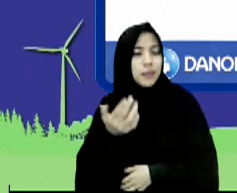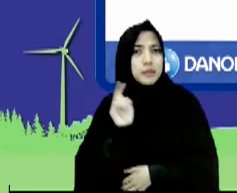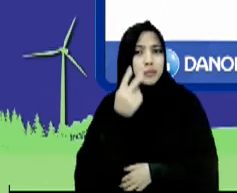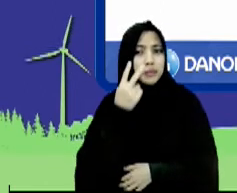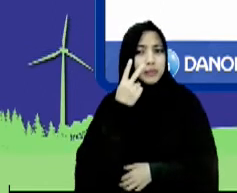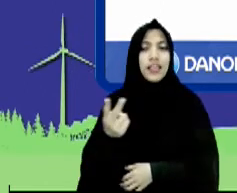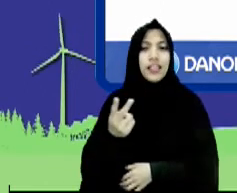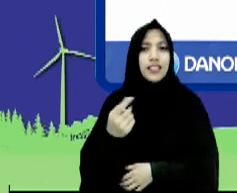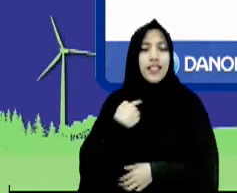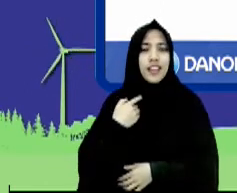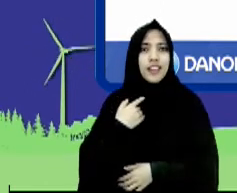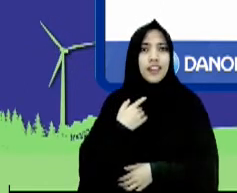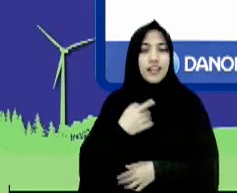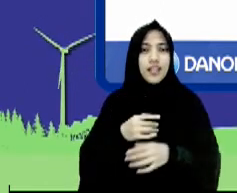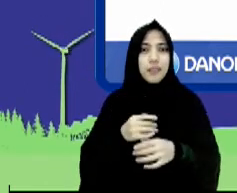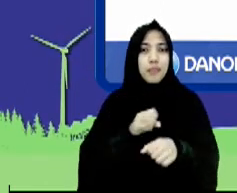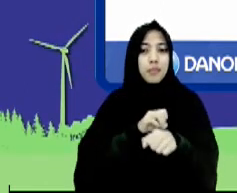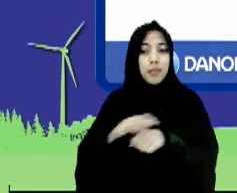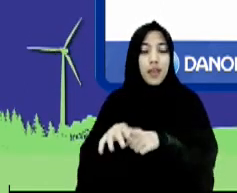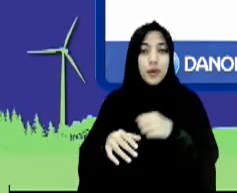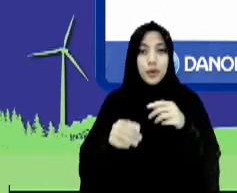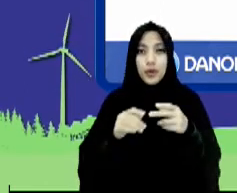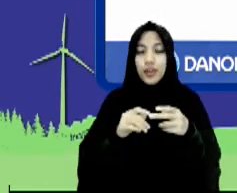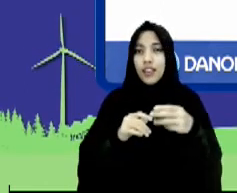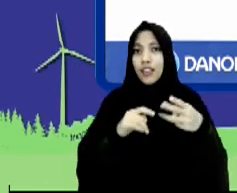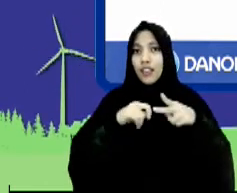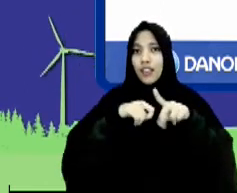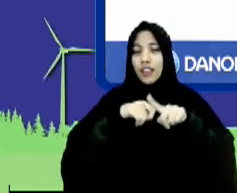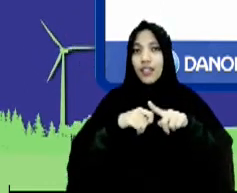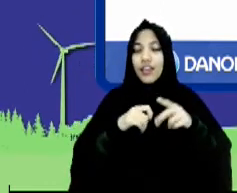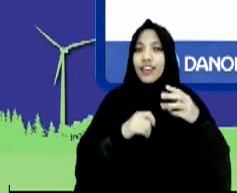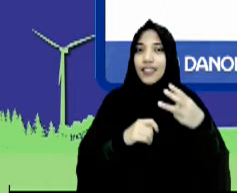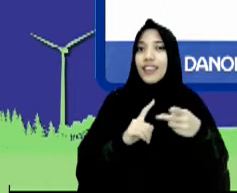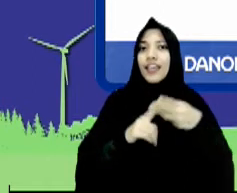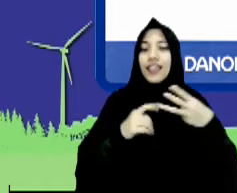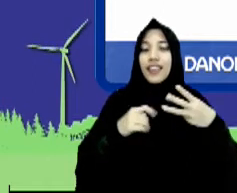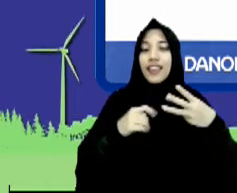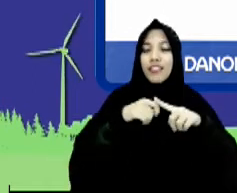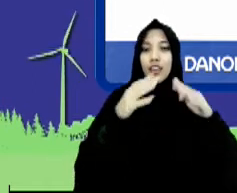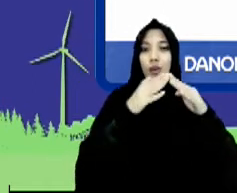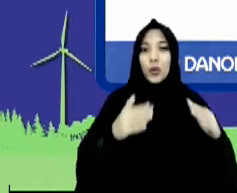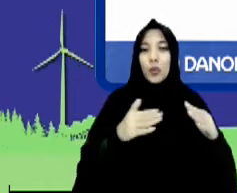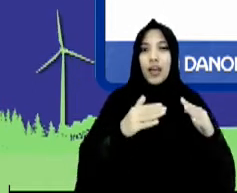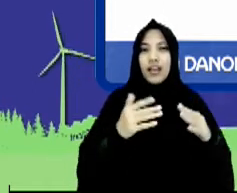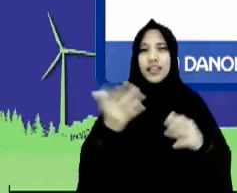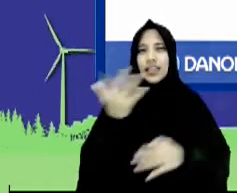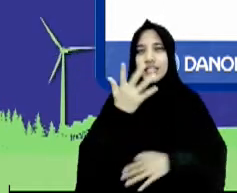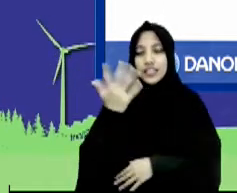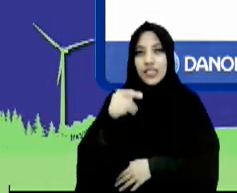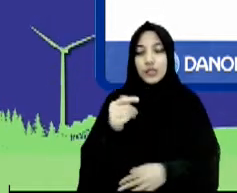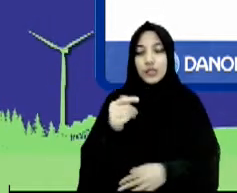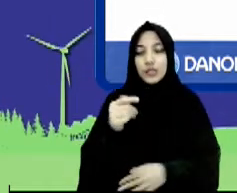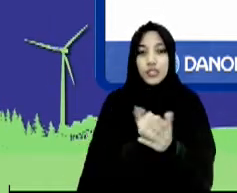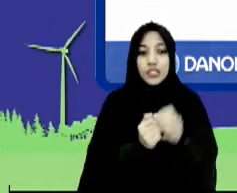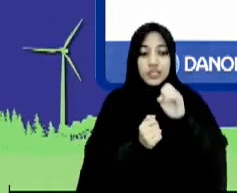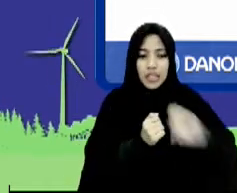gas rumah kaca ternyata eh emisi yang dihasilkan dari ee pengelolaan sampah yang tidak eh apa ya yang tidak yang